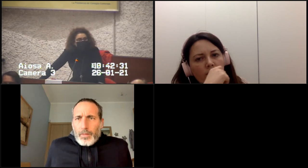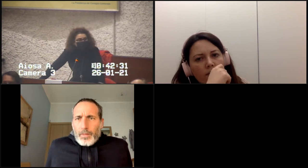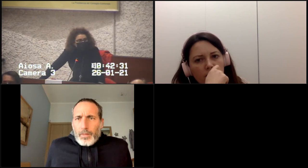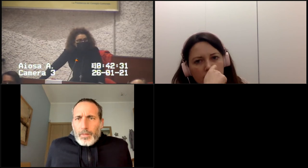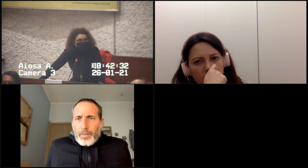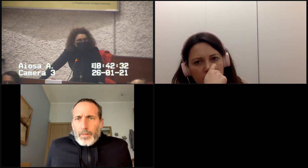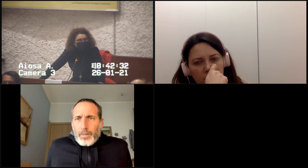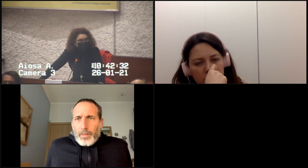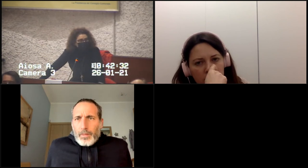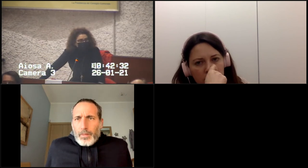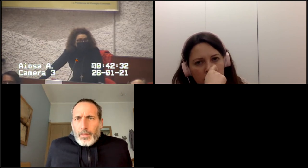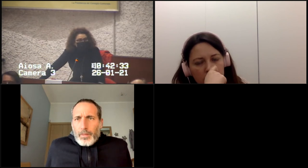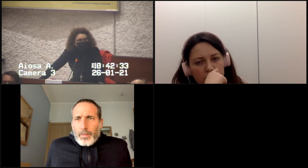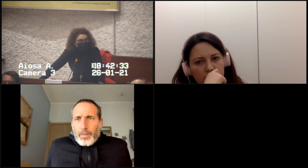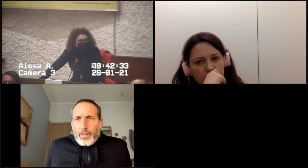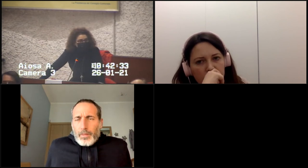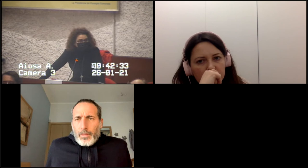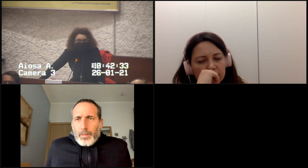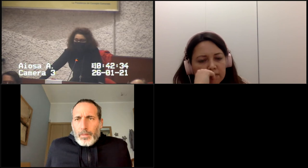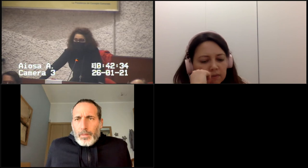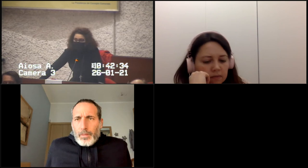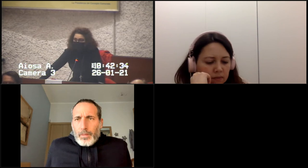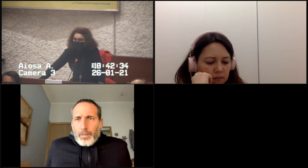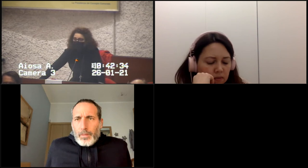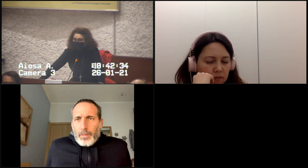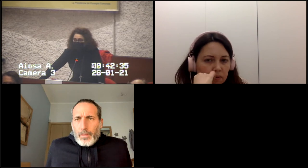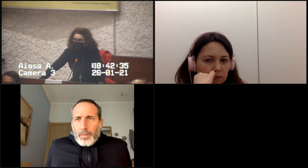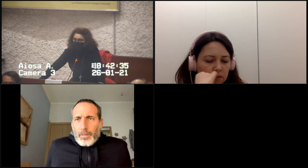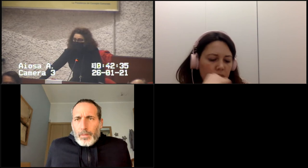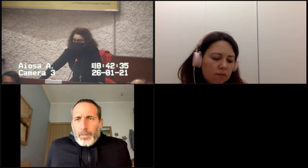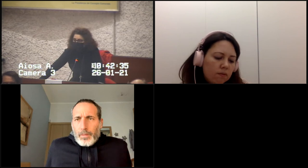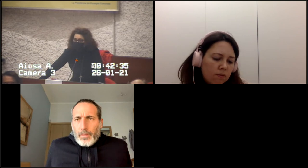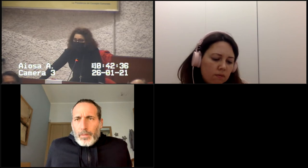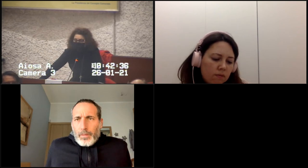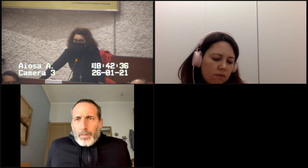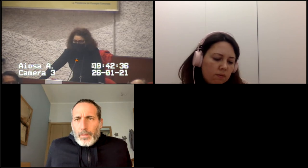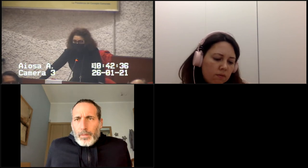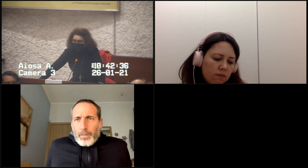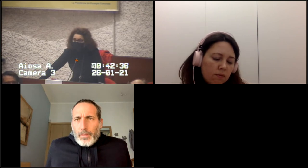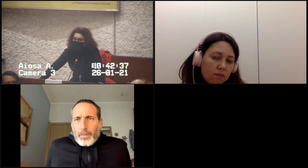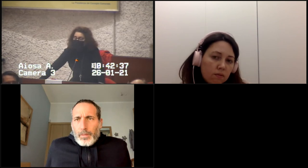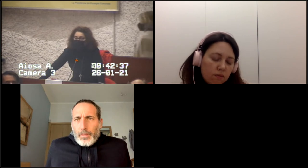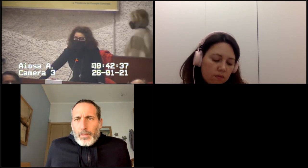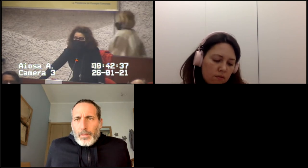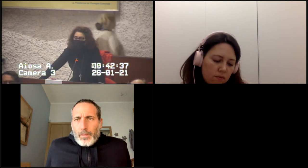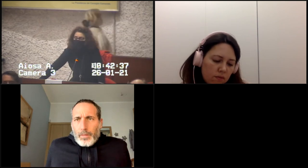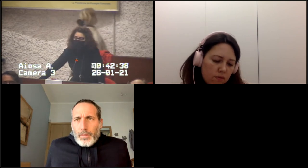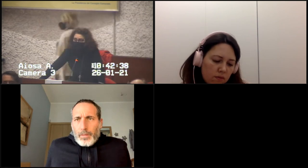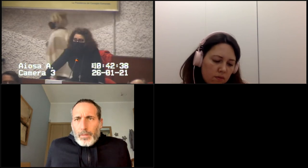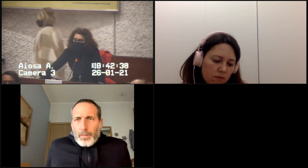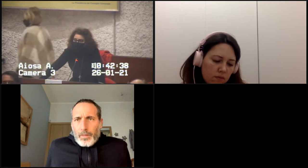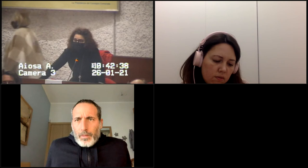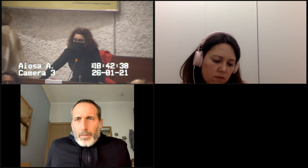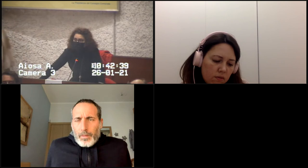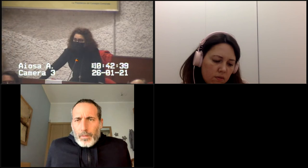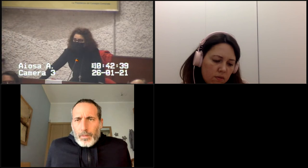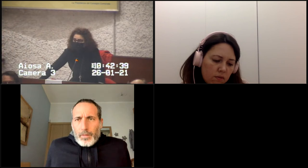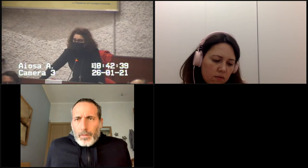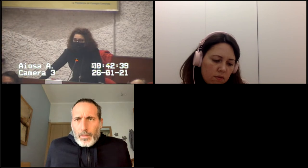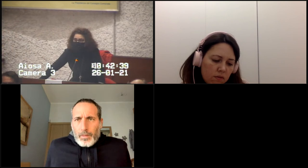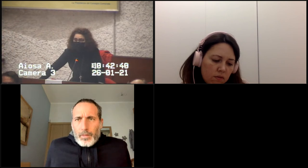hanno scelto di portare la mozione all'ordine del giorno di questa sera. È venuto fuori durante